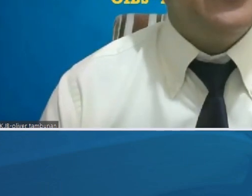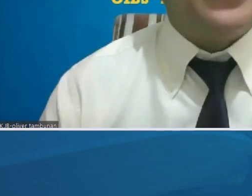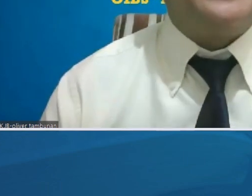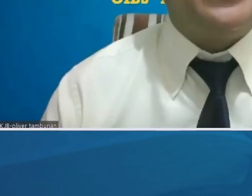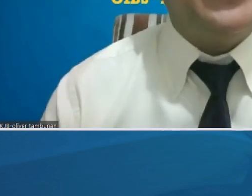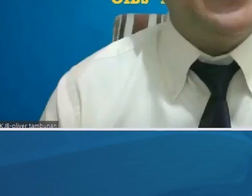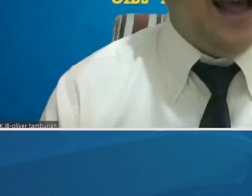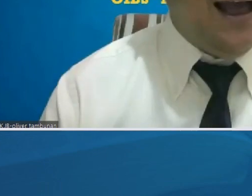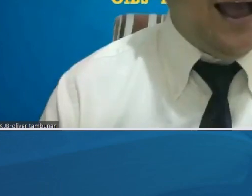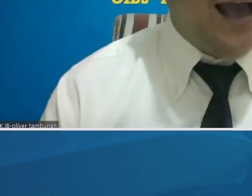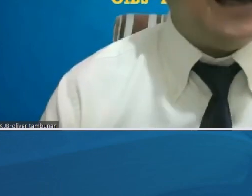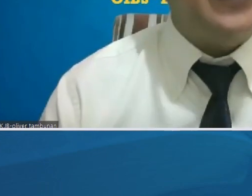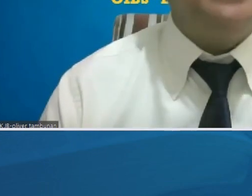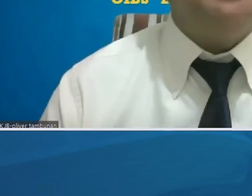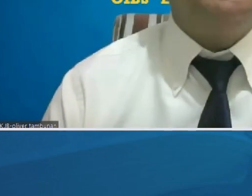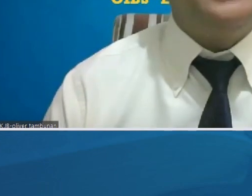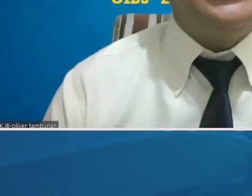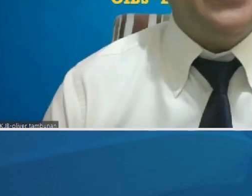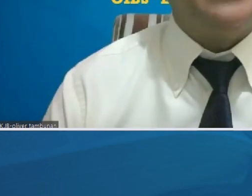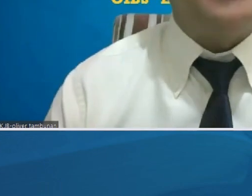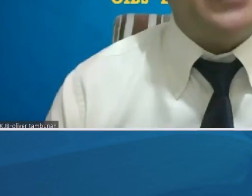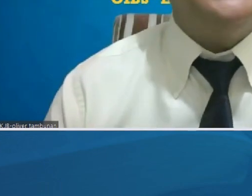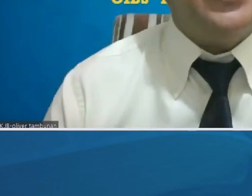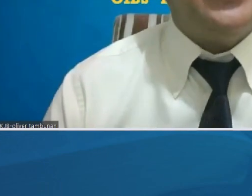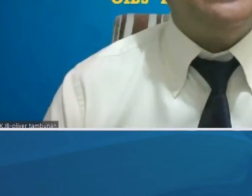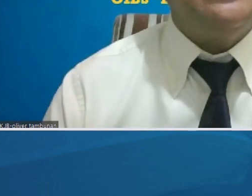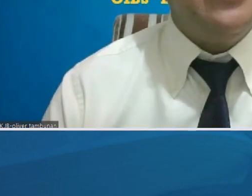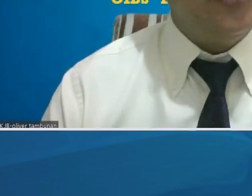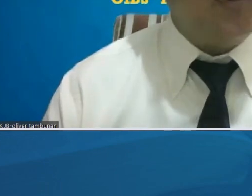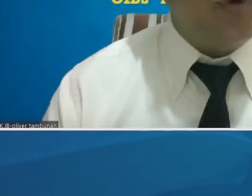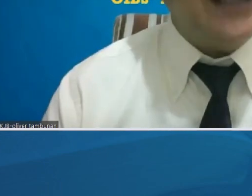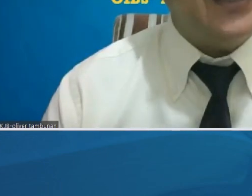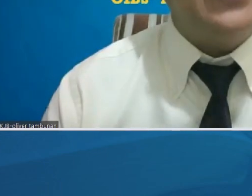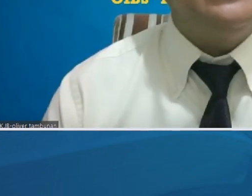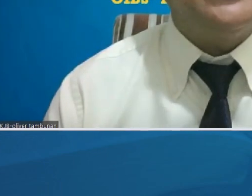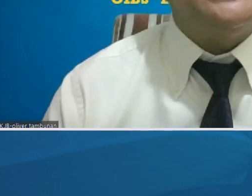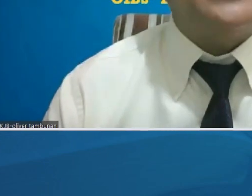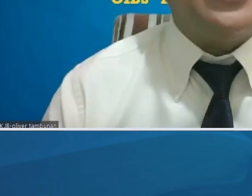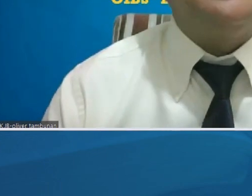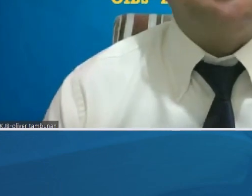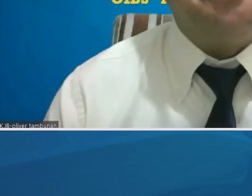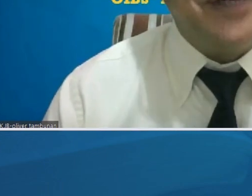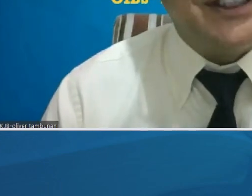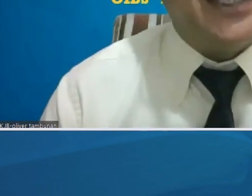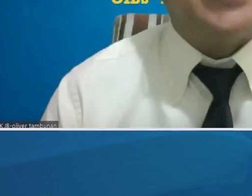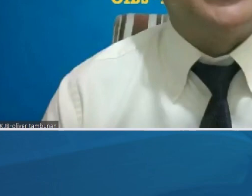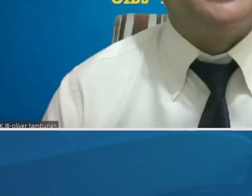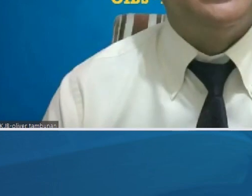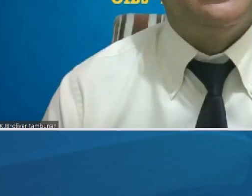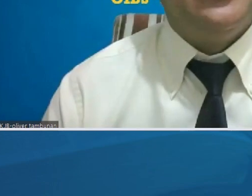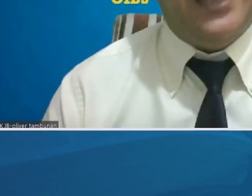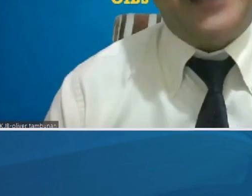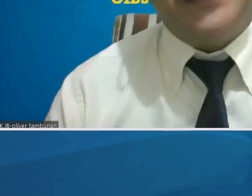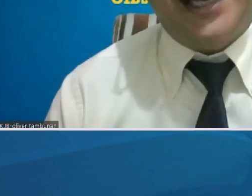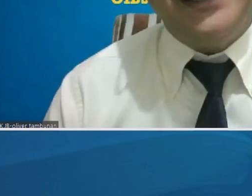karena kita akan melihat belajar nubuatan tentang Mesias